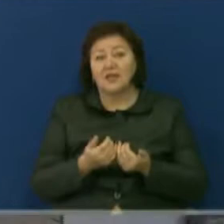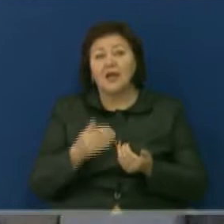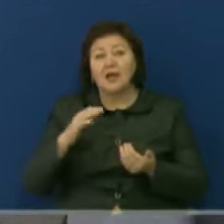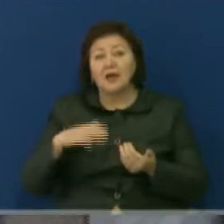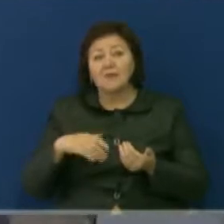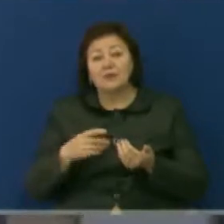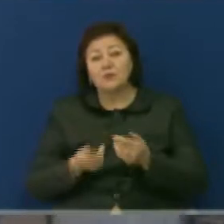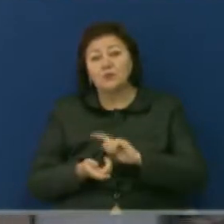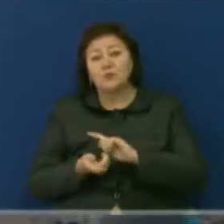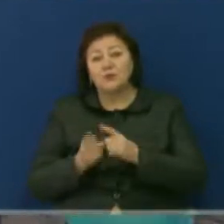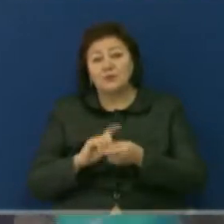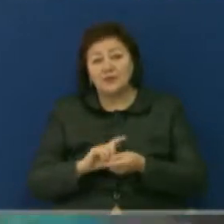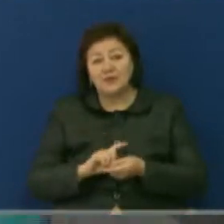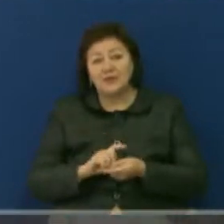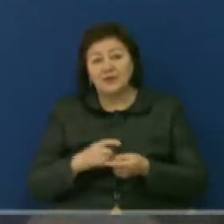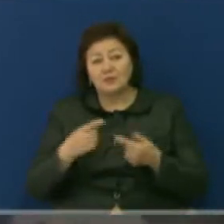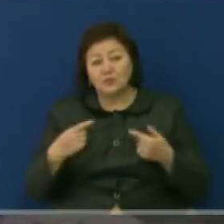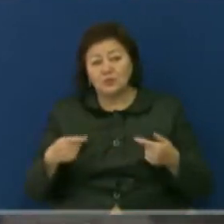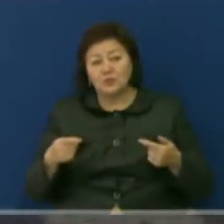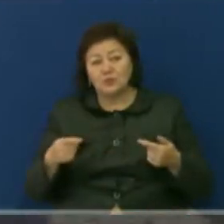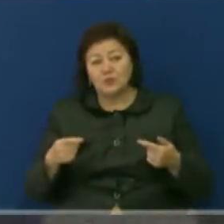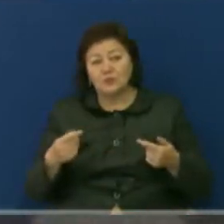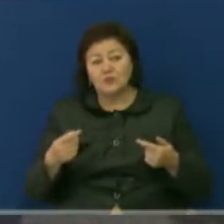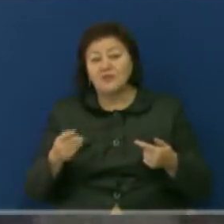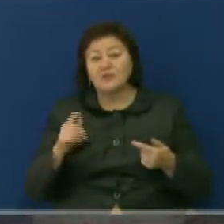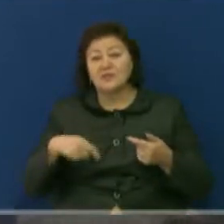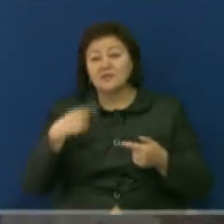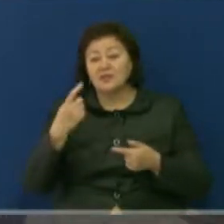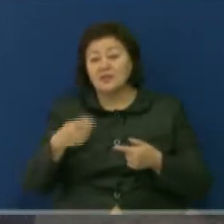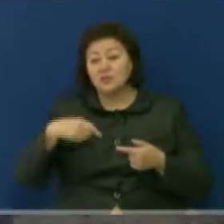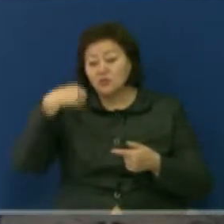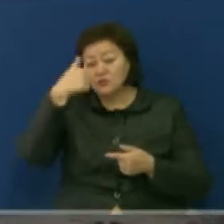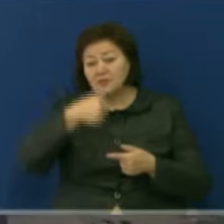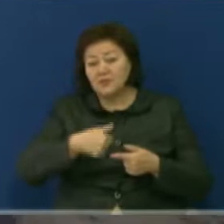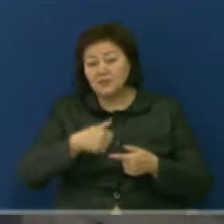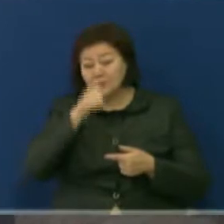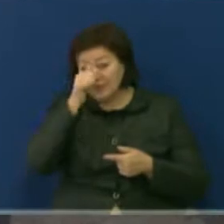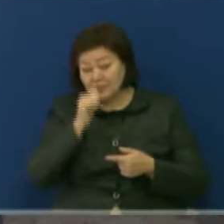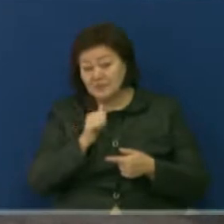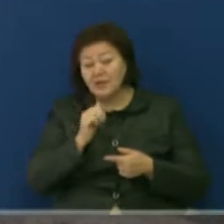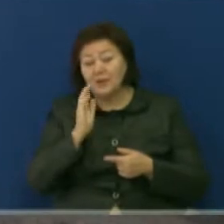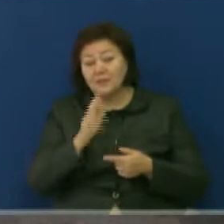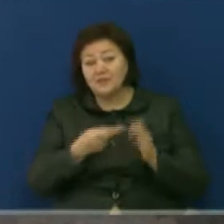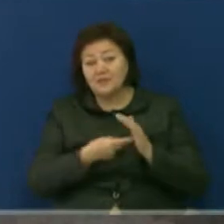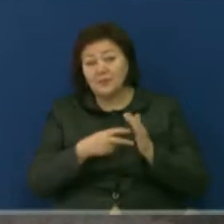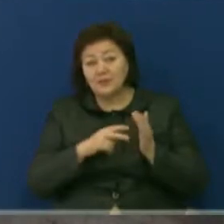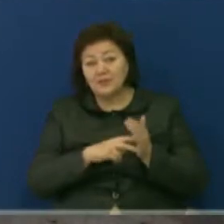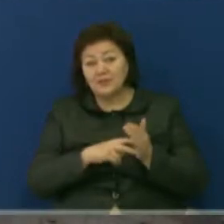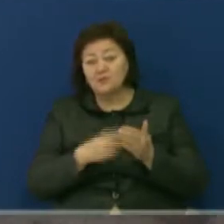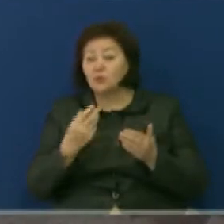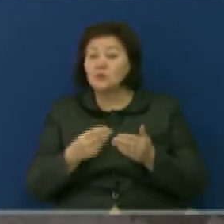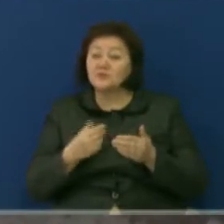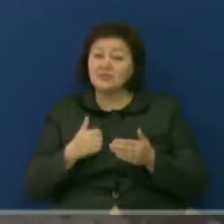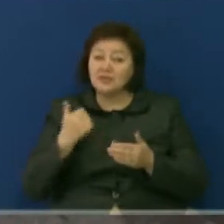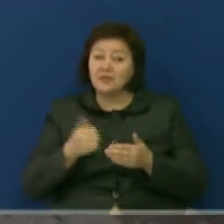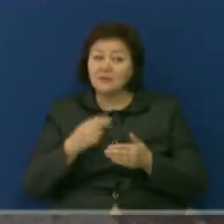жылытқыштар ауыстырылады. Қазір монтаждау жүргізілді. Оны ауыстыратын келесі айдың соңында жоспарланған болатын. Бірақ біз келесі аптада орнатуға тырысамыз.